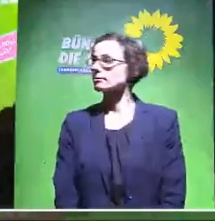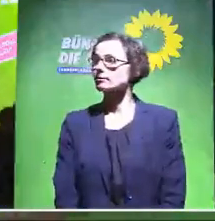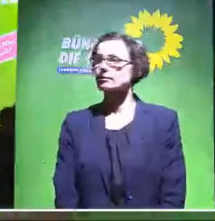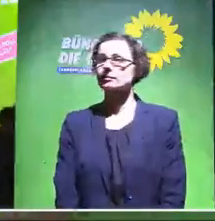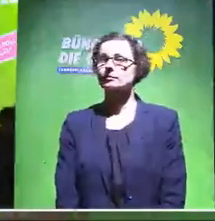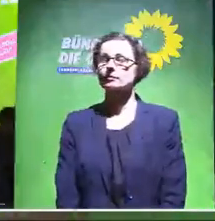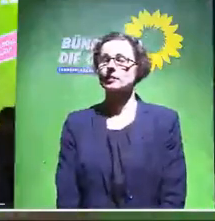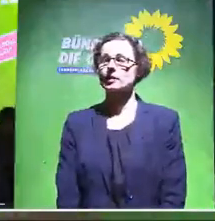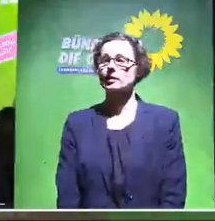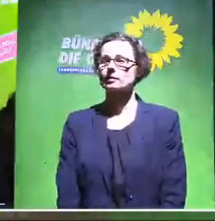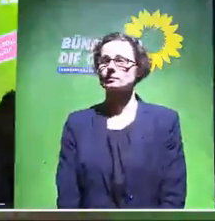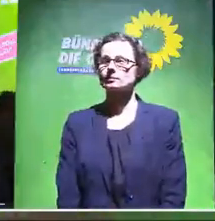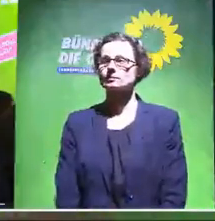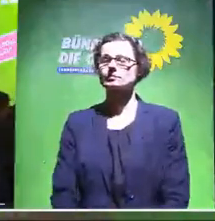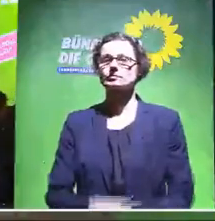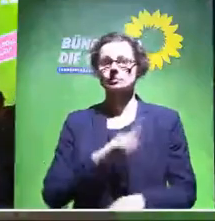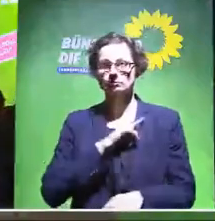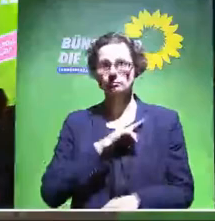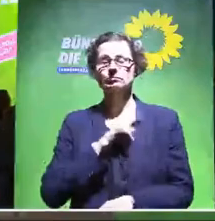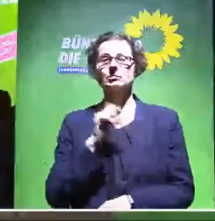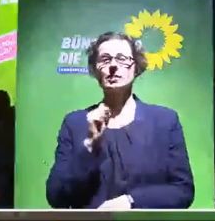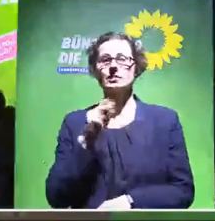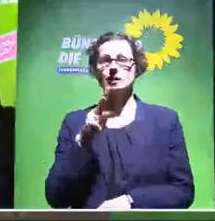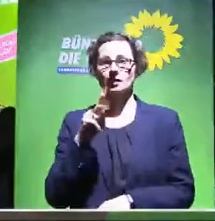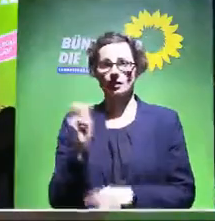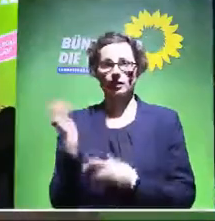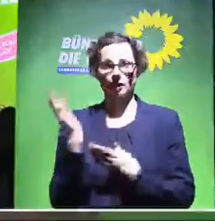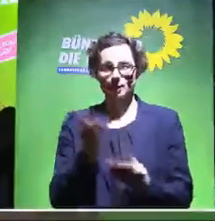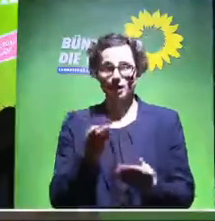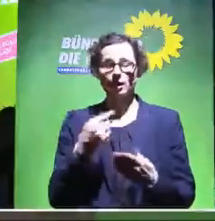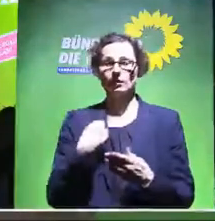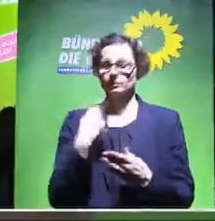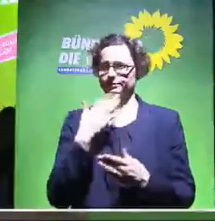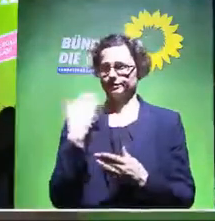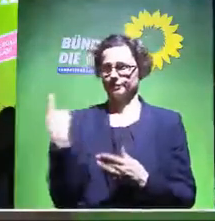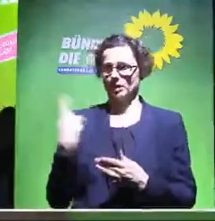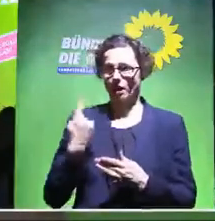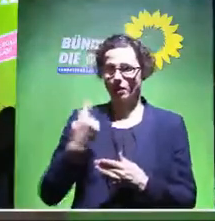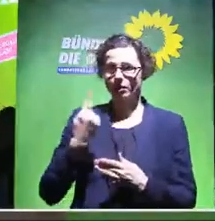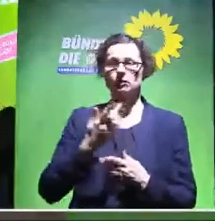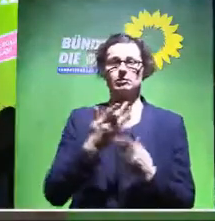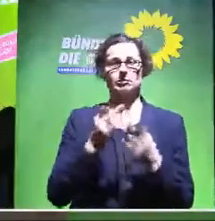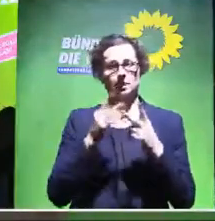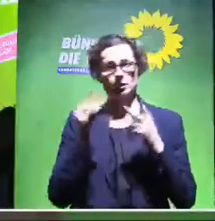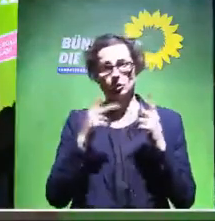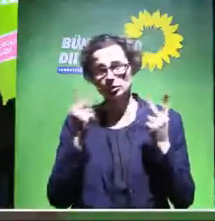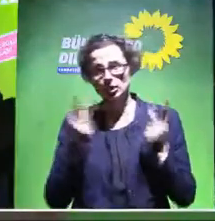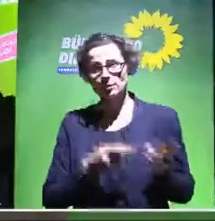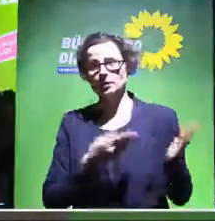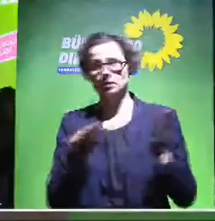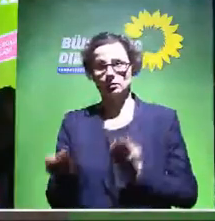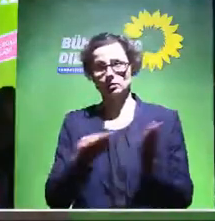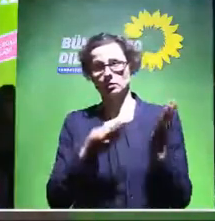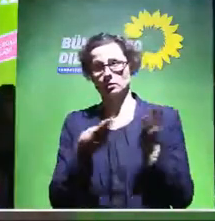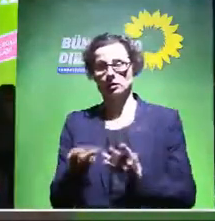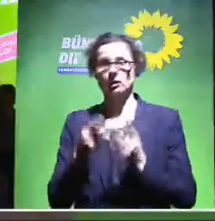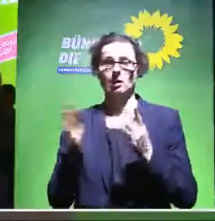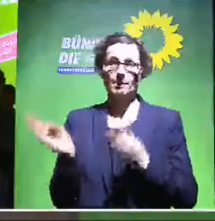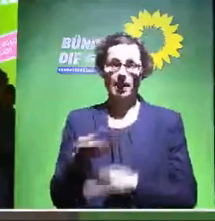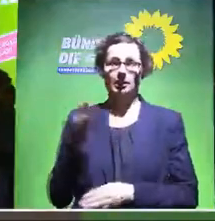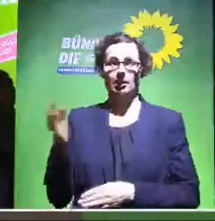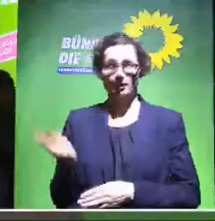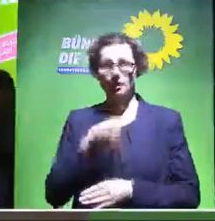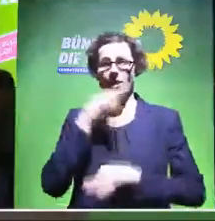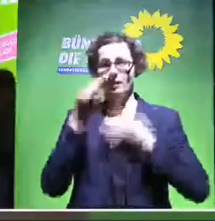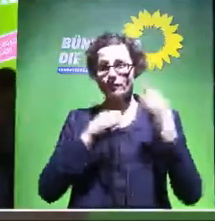Mein Name ist Silke Gebel und ich habe die letzten Jahre mit Konzepten und mit Kampagnen, mit Anfragen